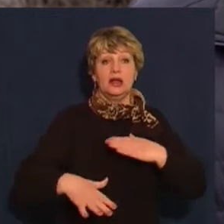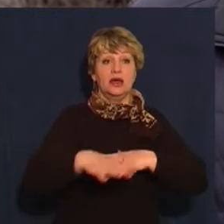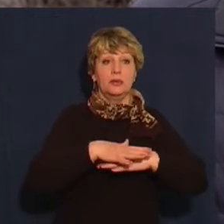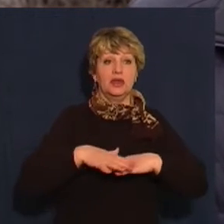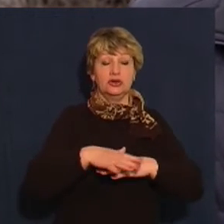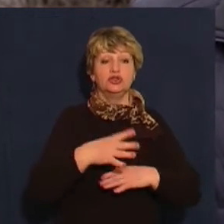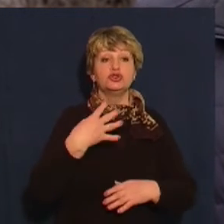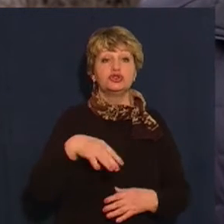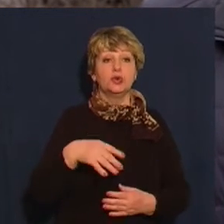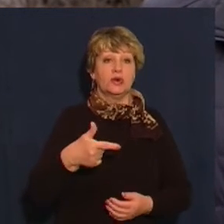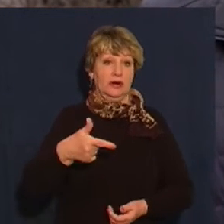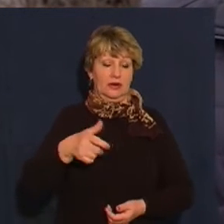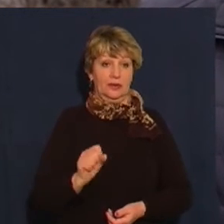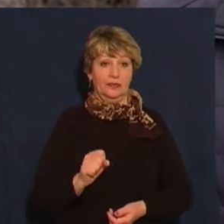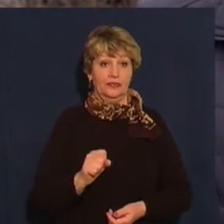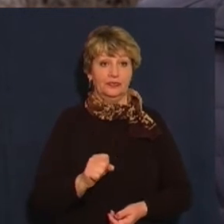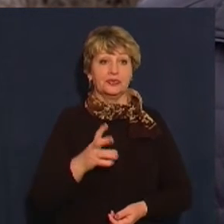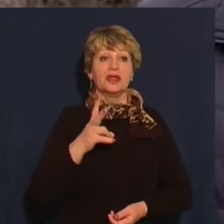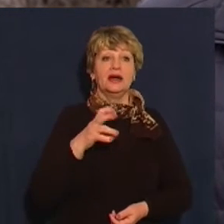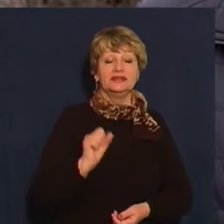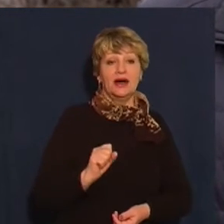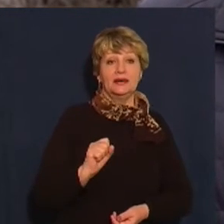40 гектарів. На